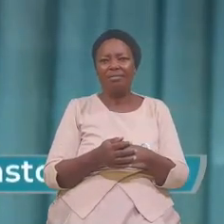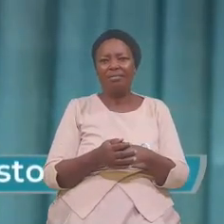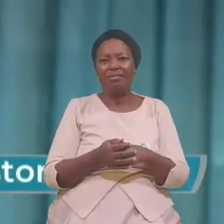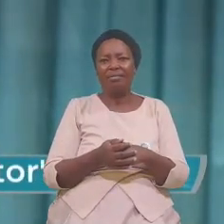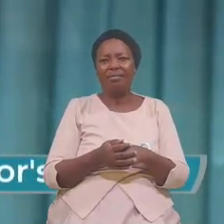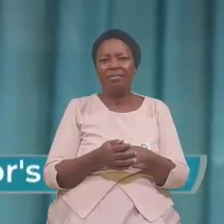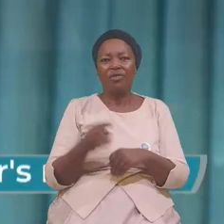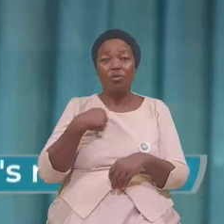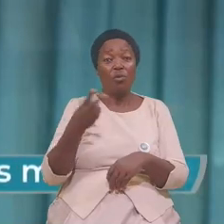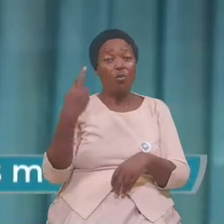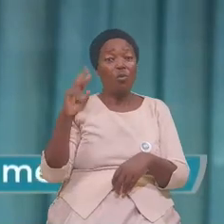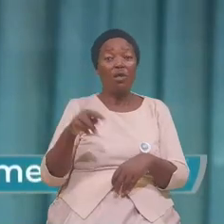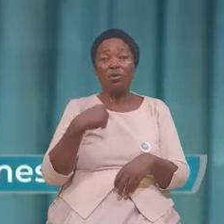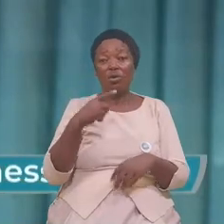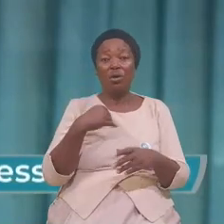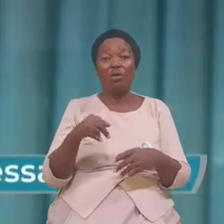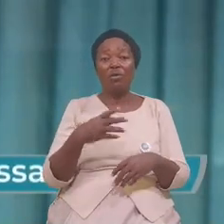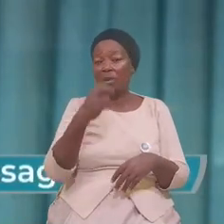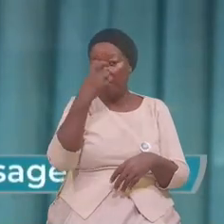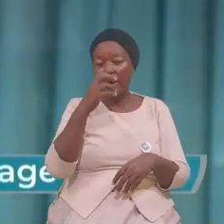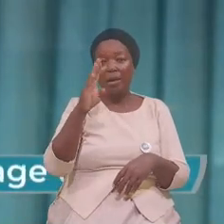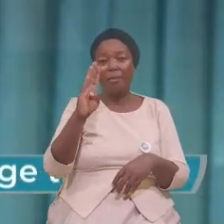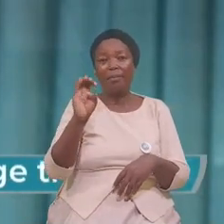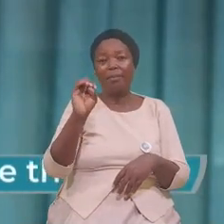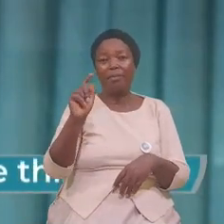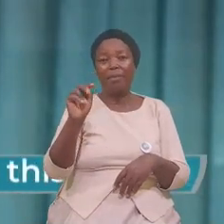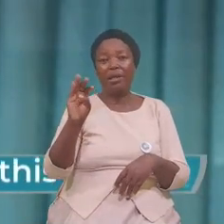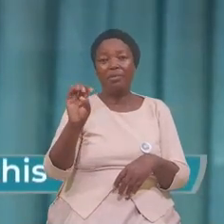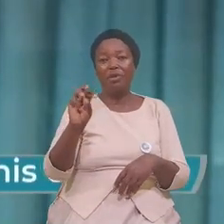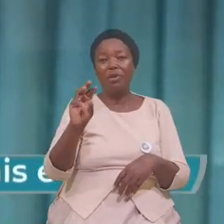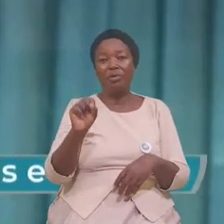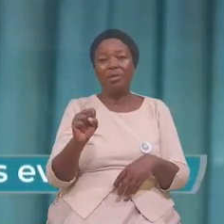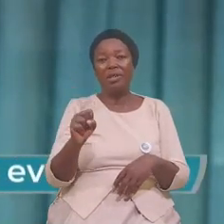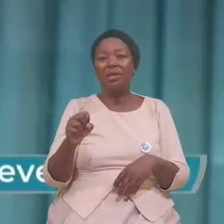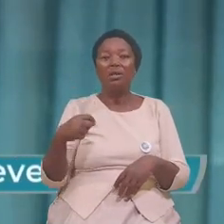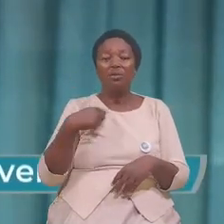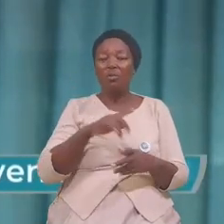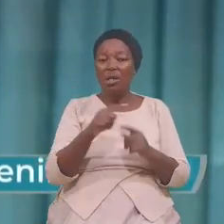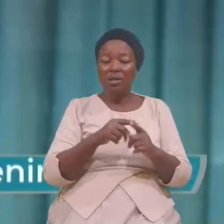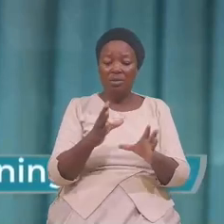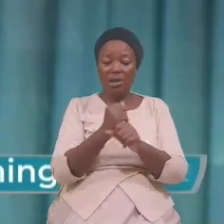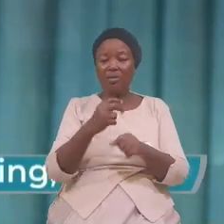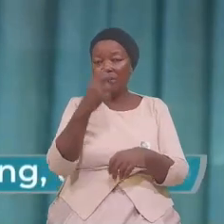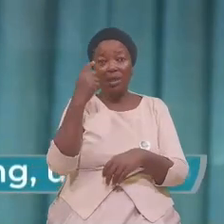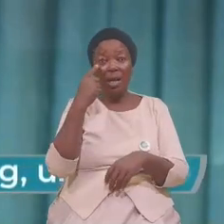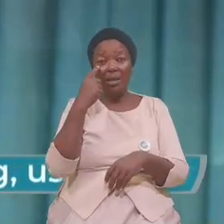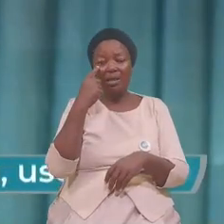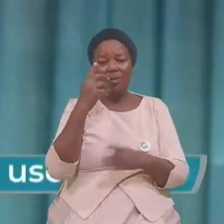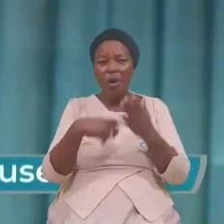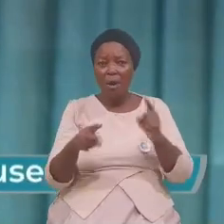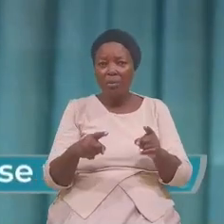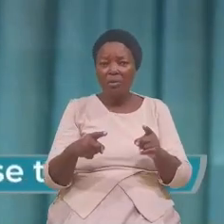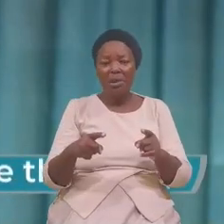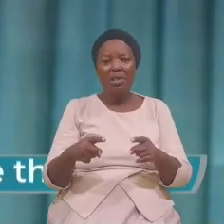On nous a parlé de l'aveugle Bartimé. Quand il a reçu son miracle, son lieu a changé. Il n'était plus resté là. Il a quitté là où il était pour